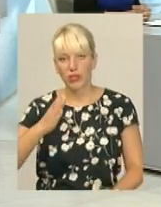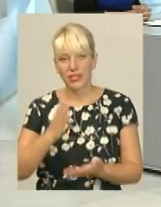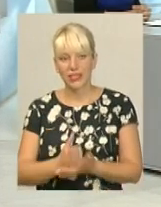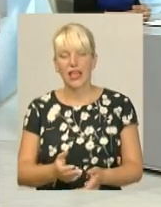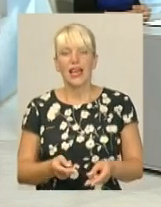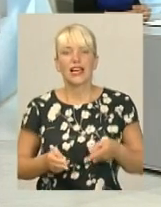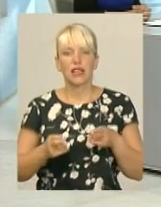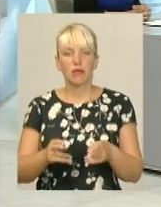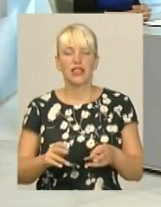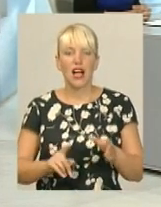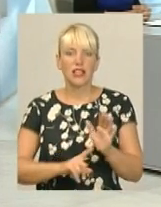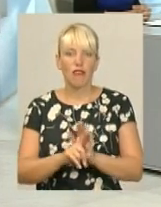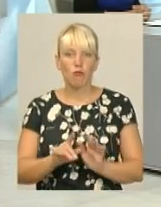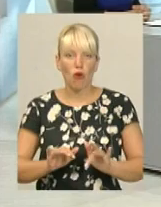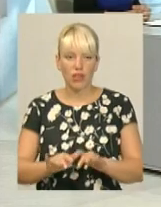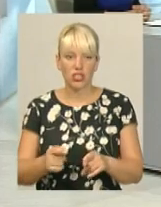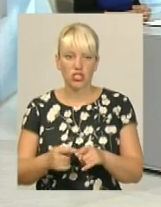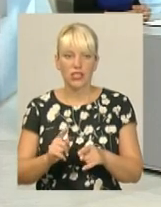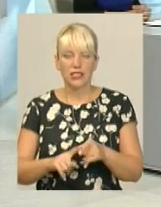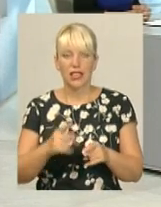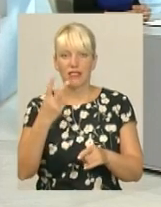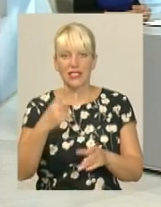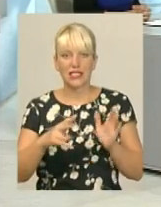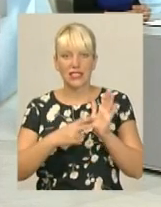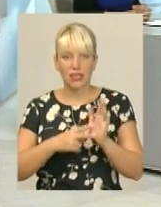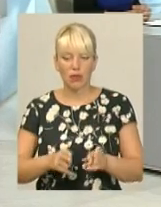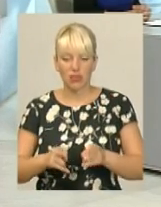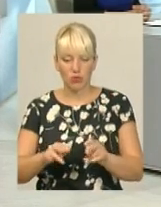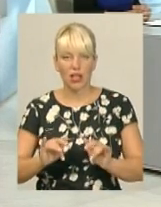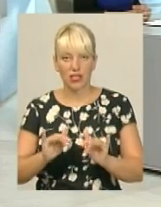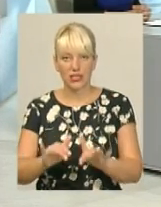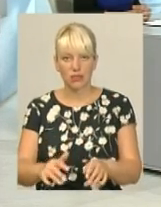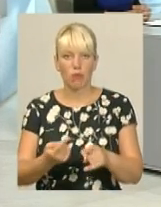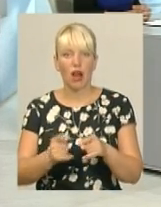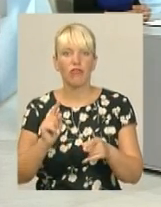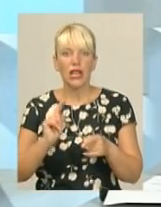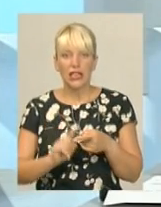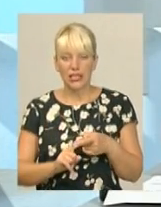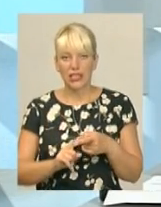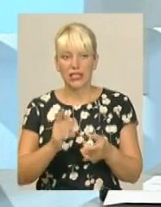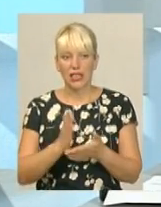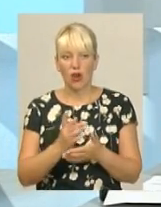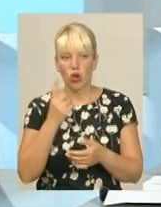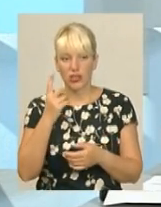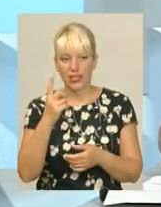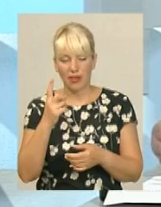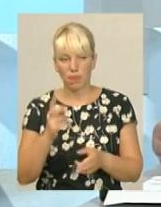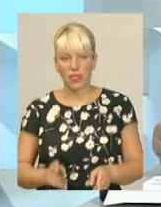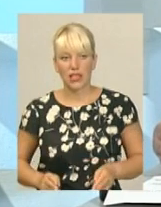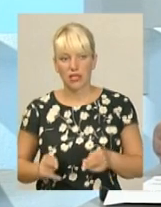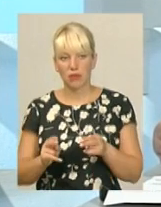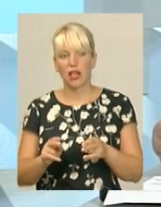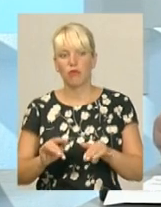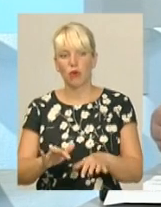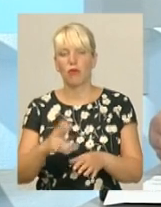кримінальних проваджень у сфері суспільної моралі, це 27 кримінальних проваджень. Є кримінальне провадження, одне кримінальне